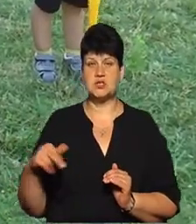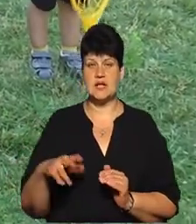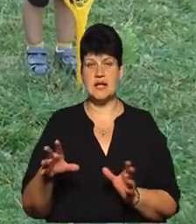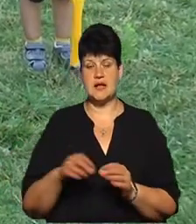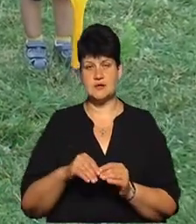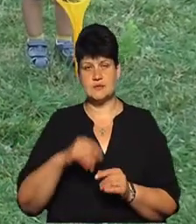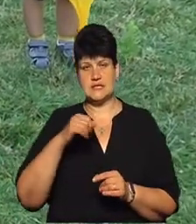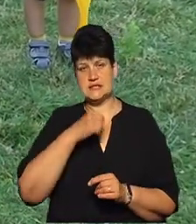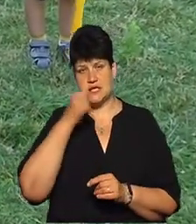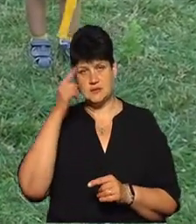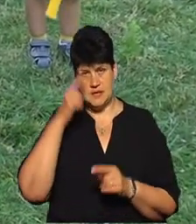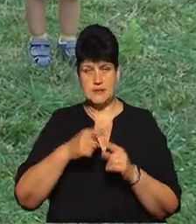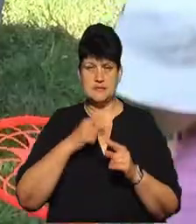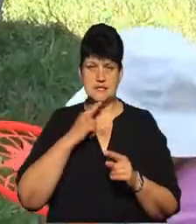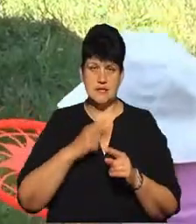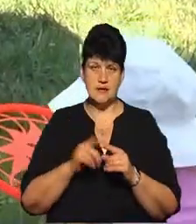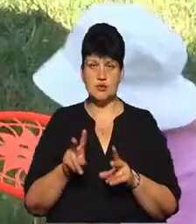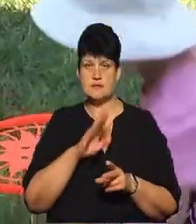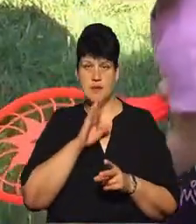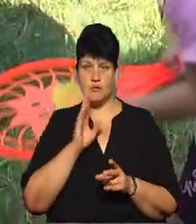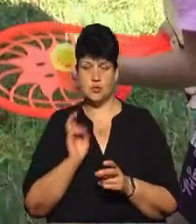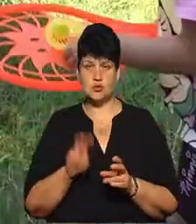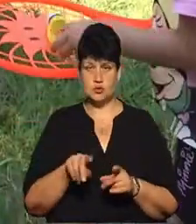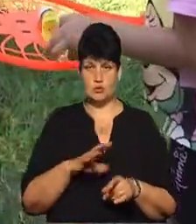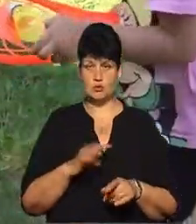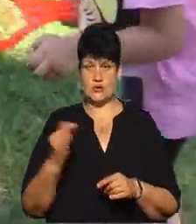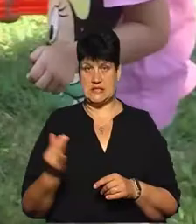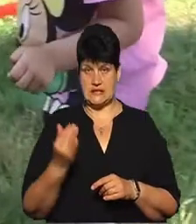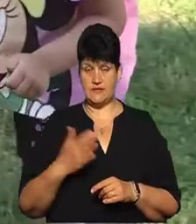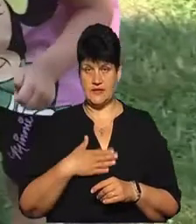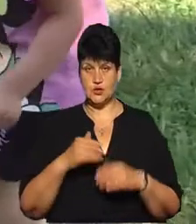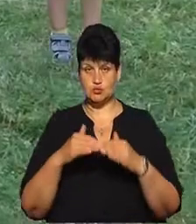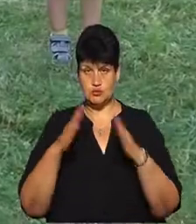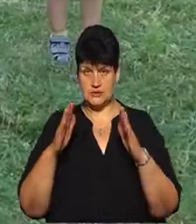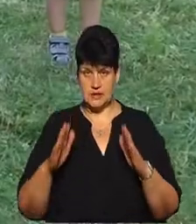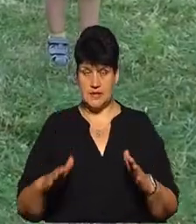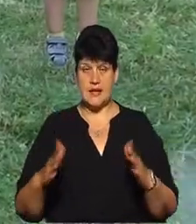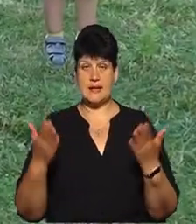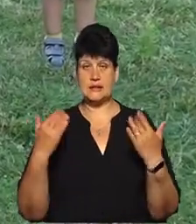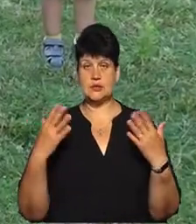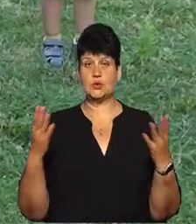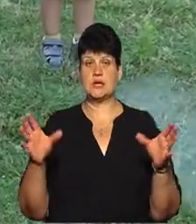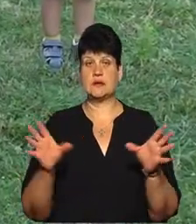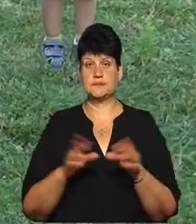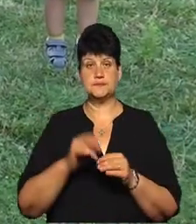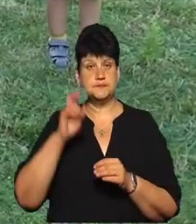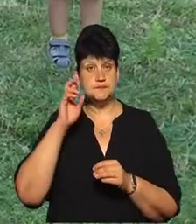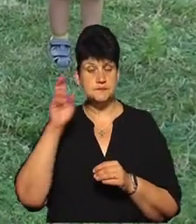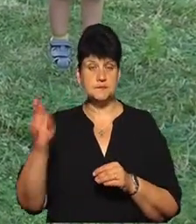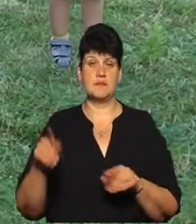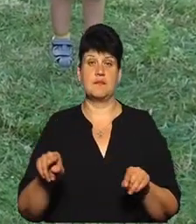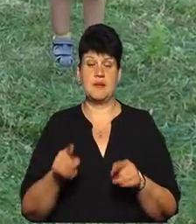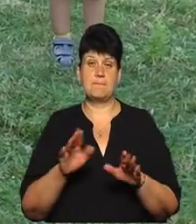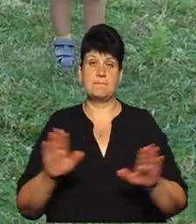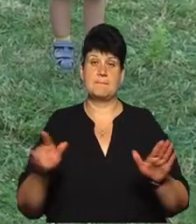старшими, сестричками, чи хтось прийшов з мамою, щоб їм теж було цікаво в нашому таборі «Канікули з Богом». І ми також різні пісеньки